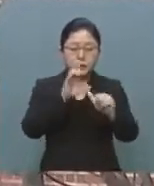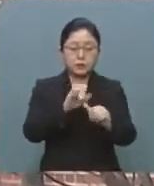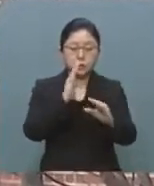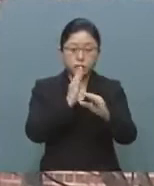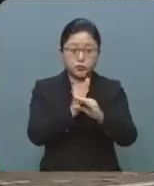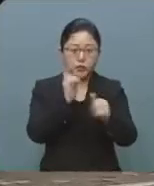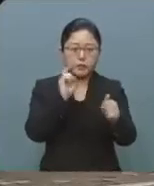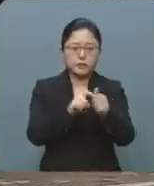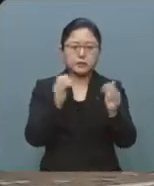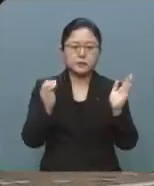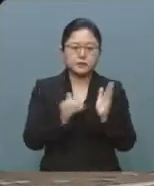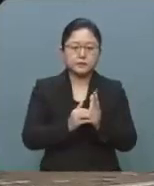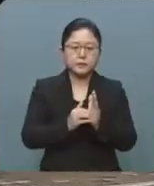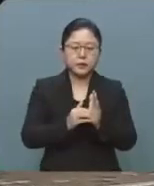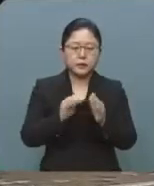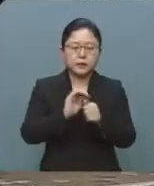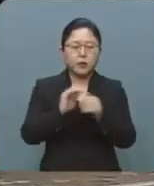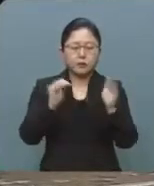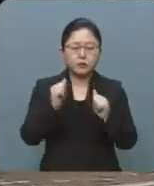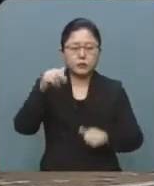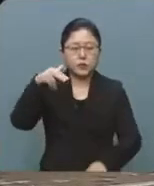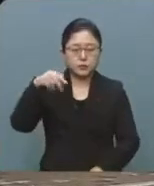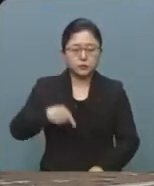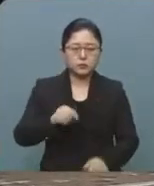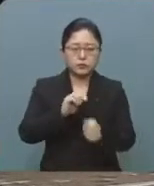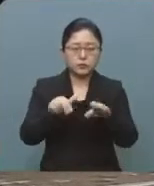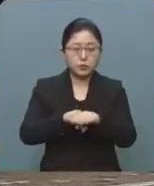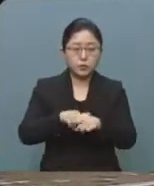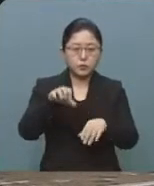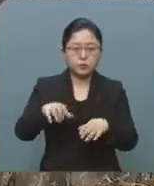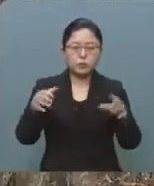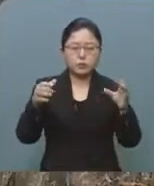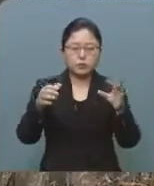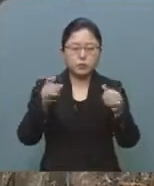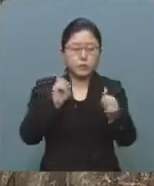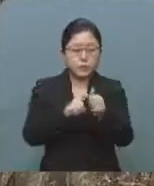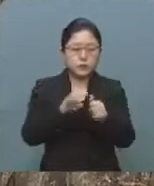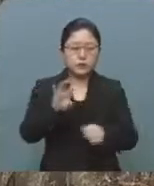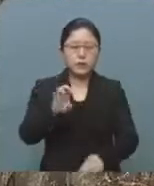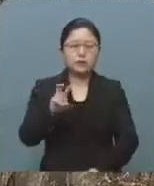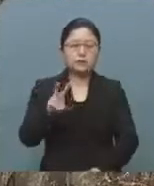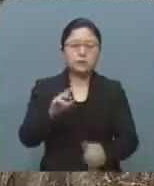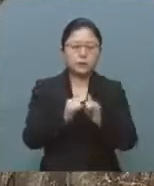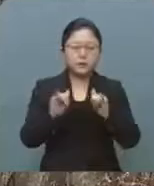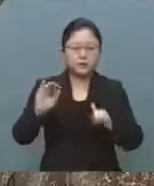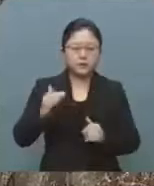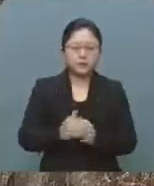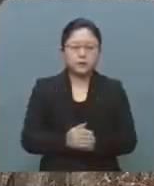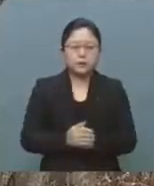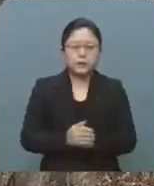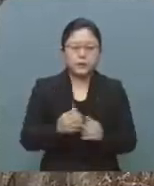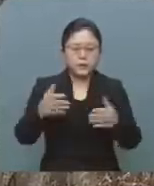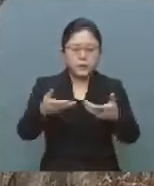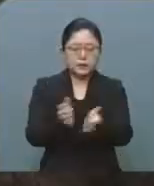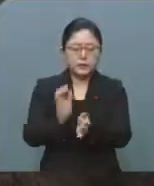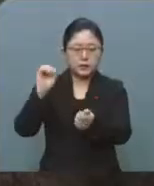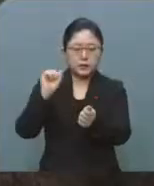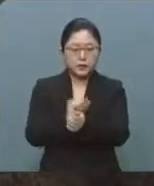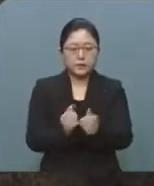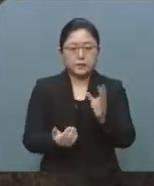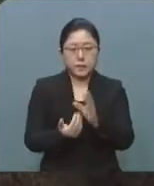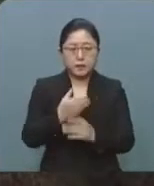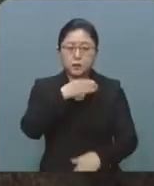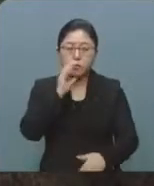중에 확진됐습니다. 경북 상주 종교시설 관련 확진자는 42명으로 늘었습니다. 집단 감염이